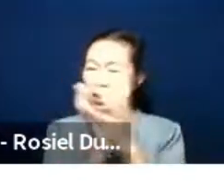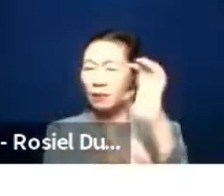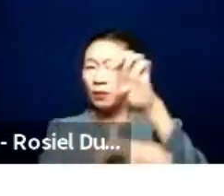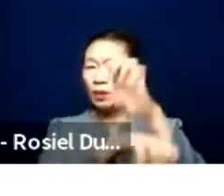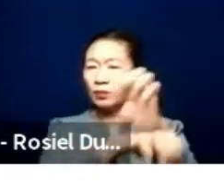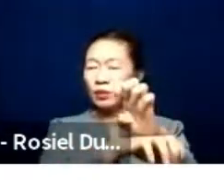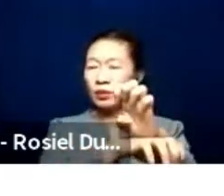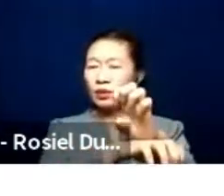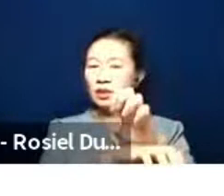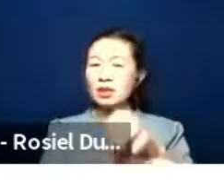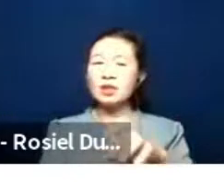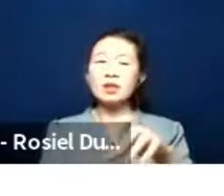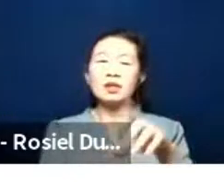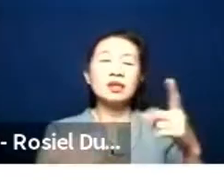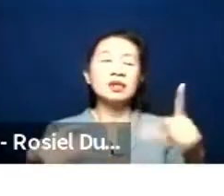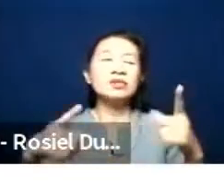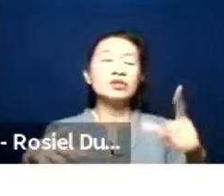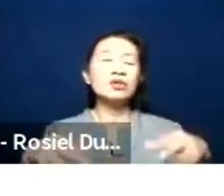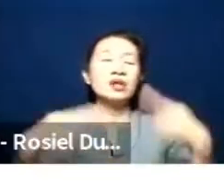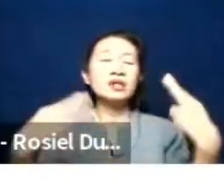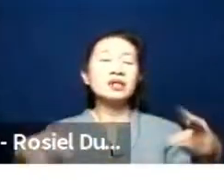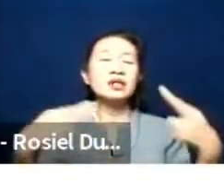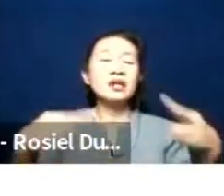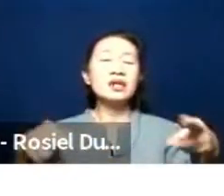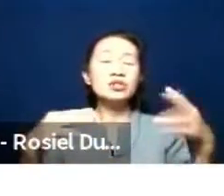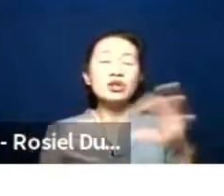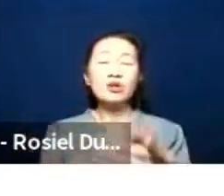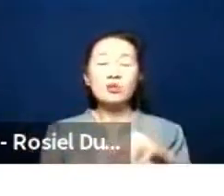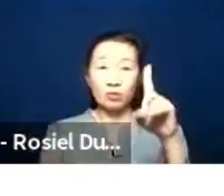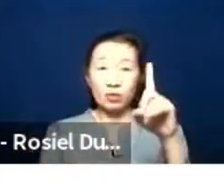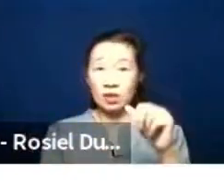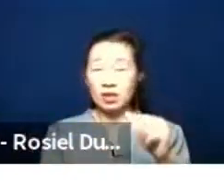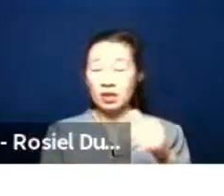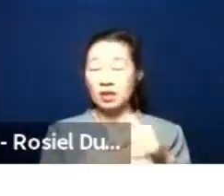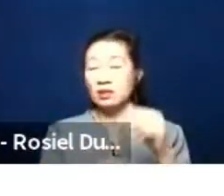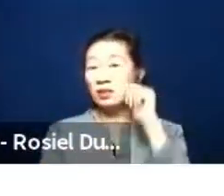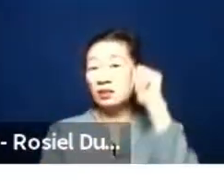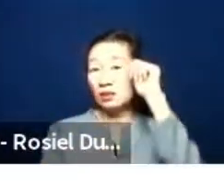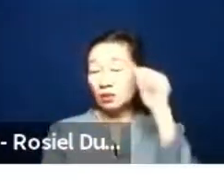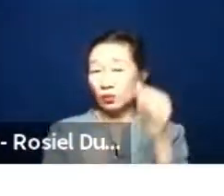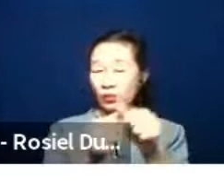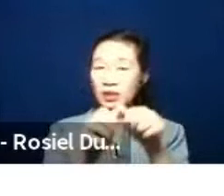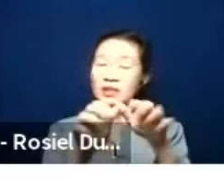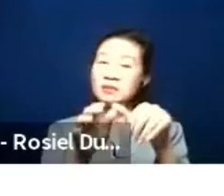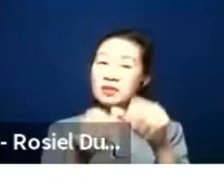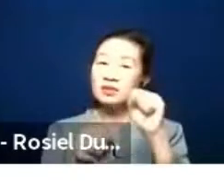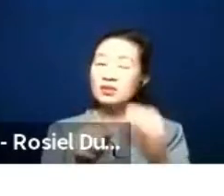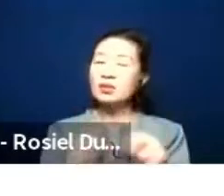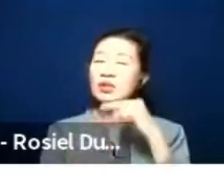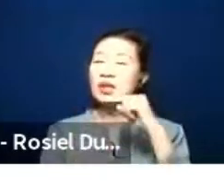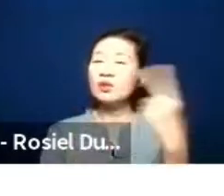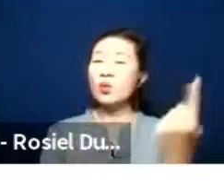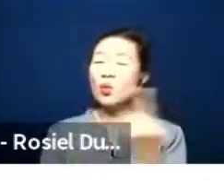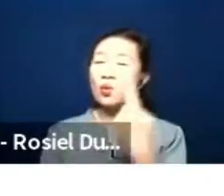yung leisure and recreation ng isang adolescent or adult with disability. So hindi